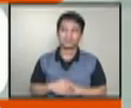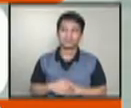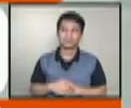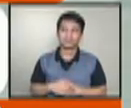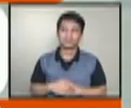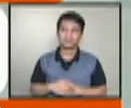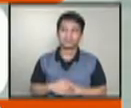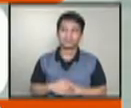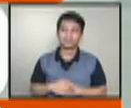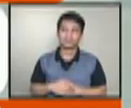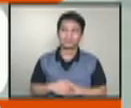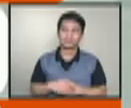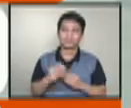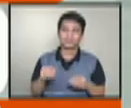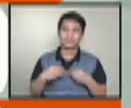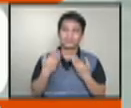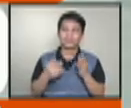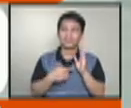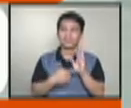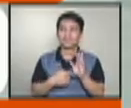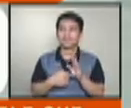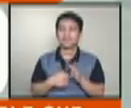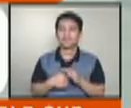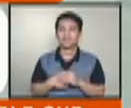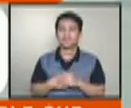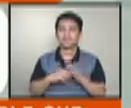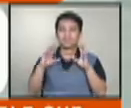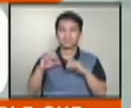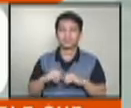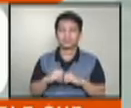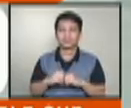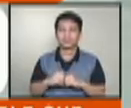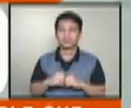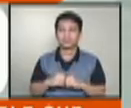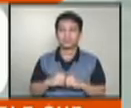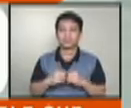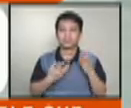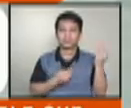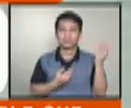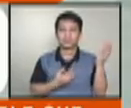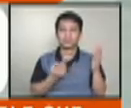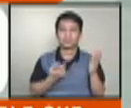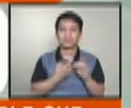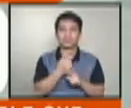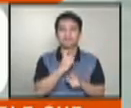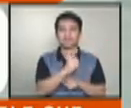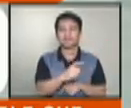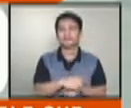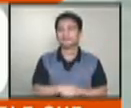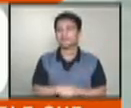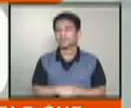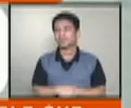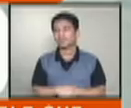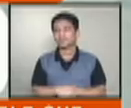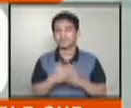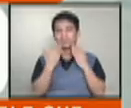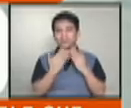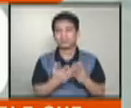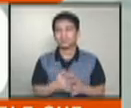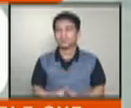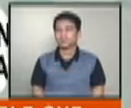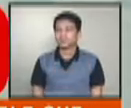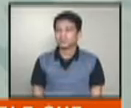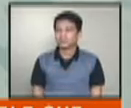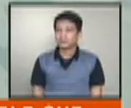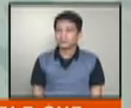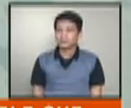sir. Ipeder na may ma-ano, sir. May mahuli po. Okay. I-update ko si Ma'am Trupex na lang po. Okay. Sige po. Salamat po, sir. Ha?